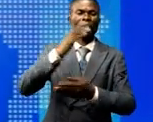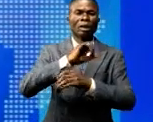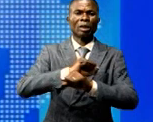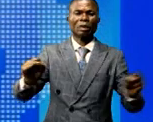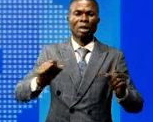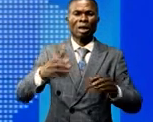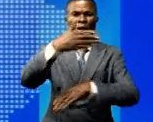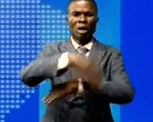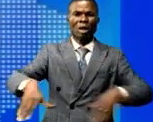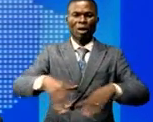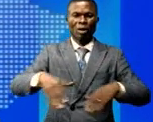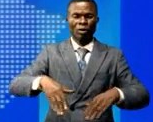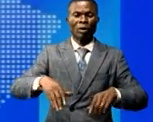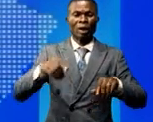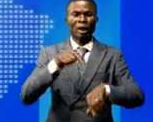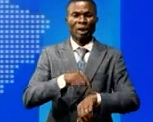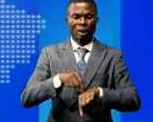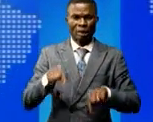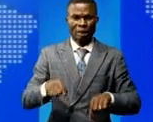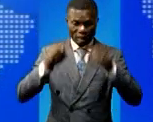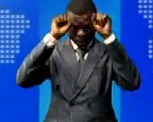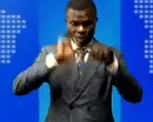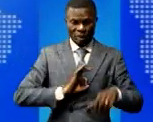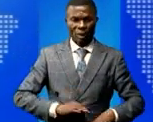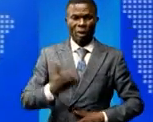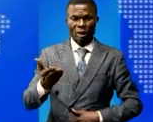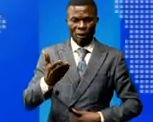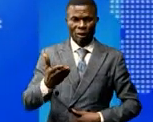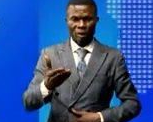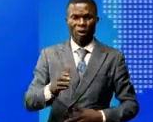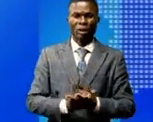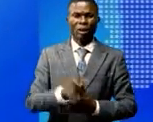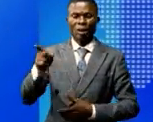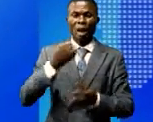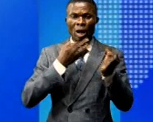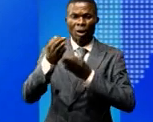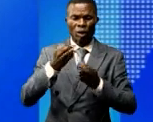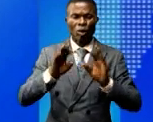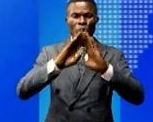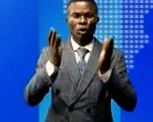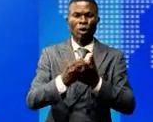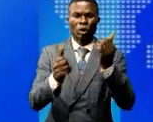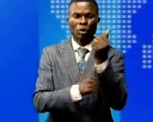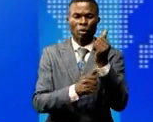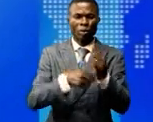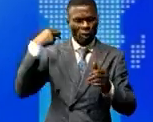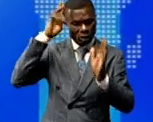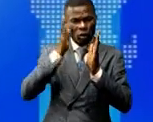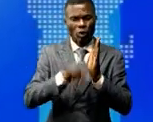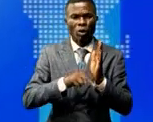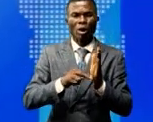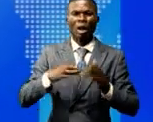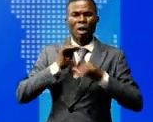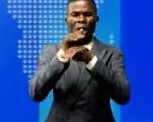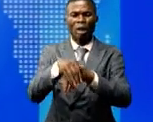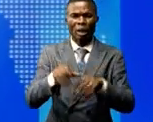cette période d'état de siège décrété par le chef de l'État. Christian Mwando a rappelé aux partenaires du gouvernement leur engagement et